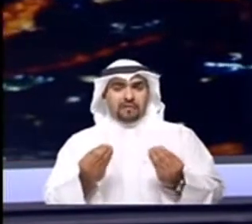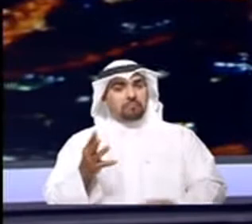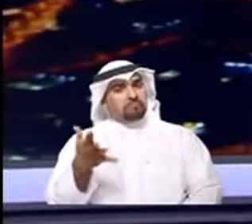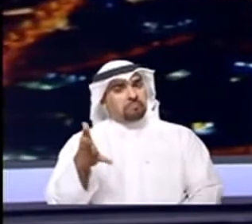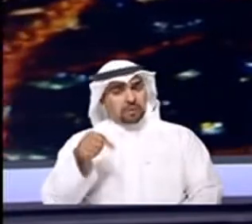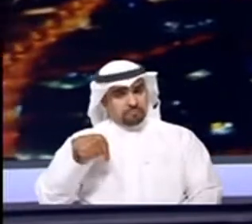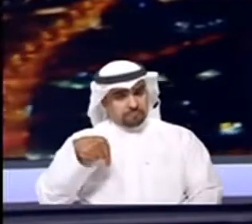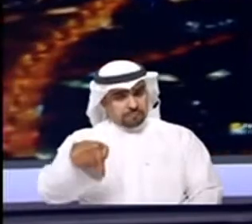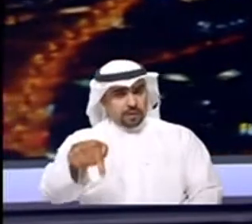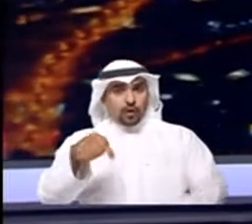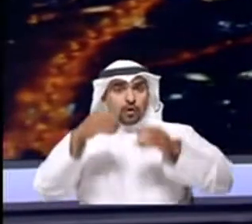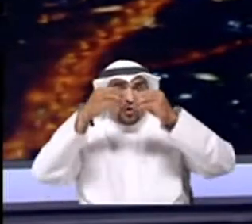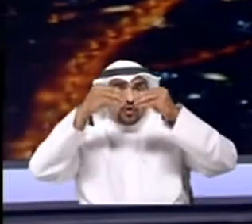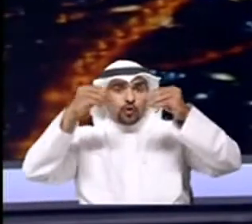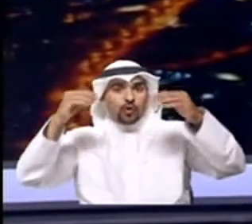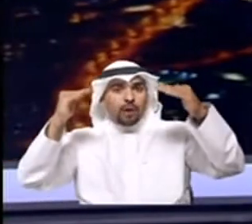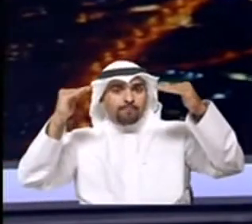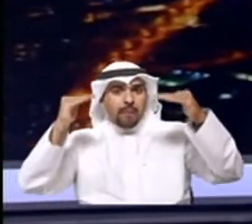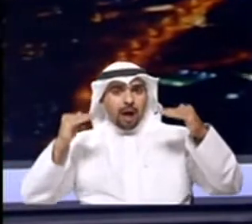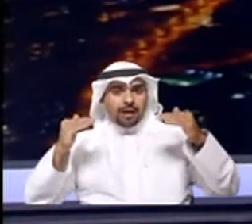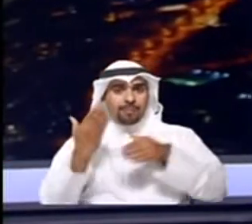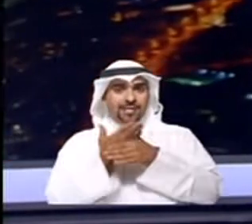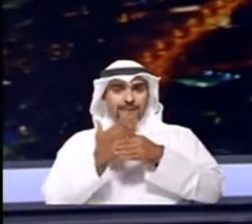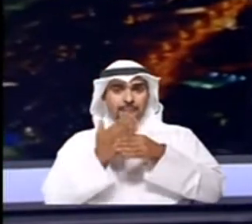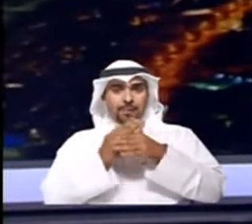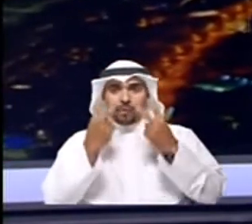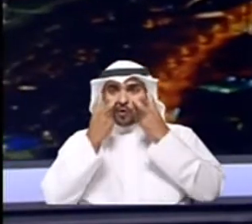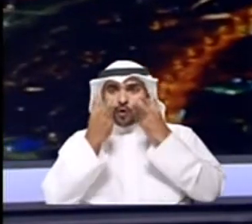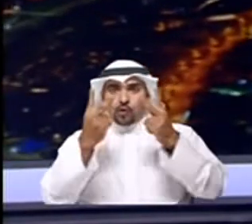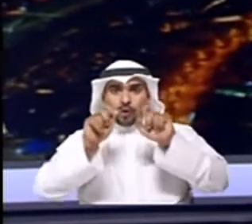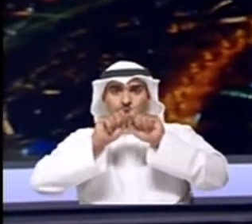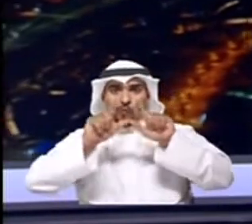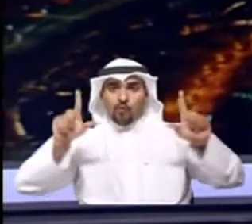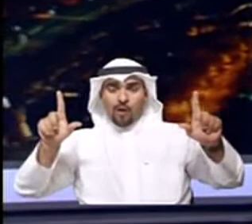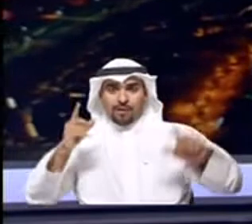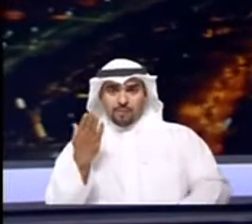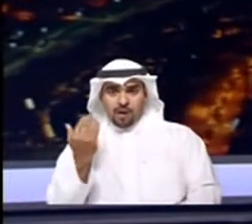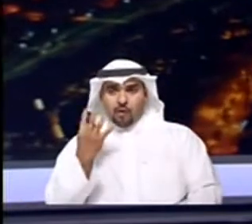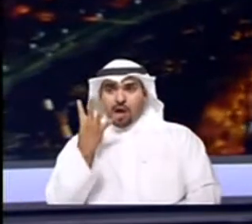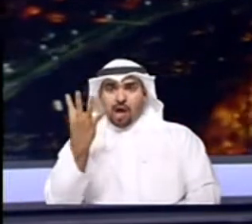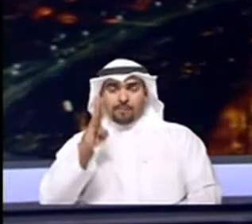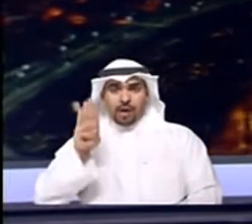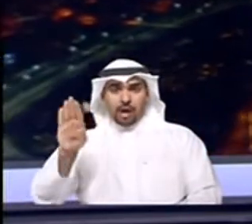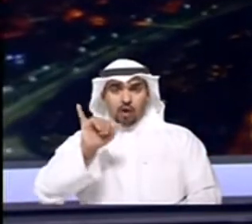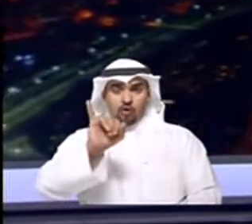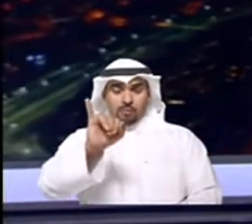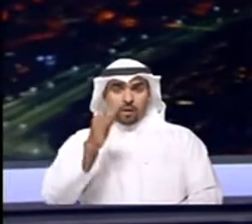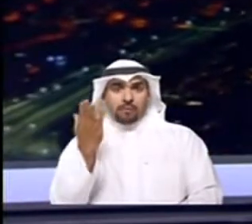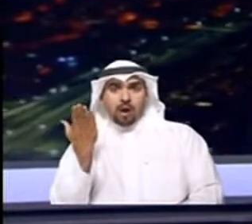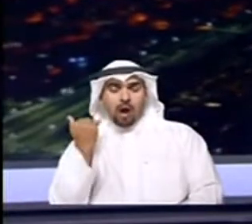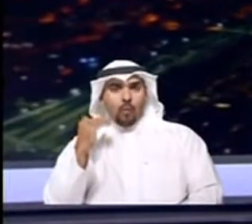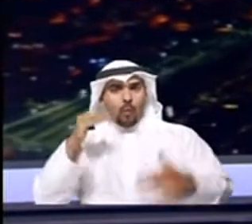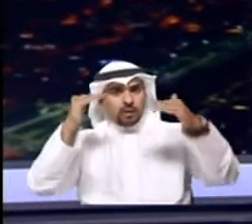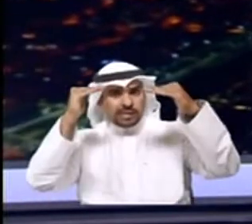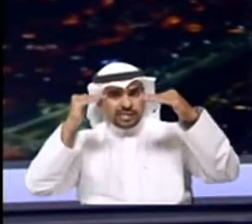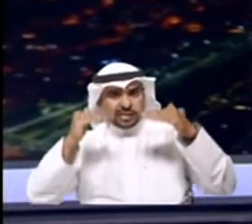الساعات القليلة المقبلة. حاليا الرؤية الأفقية تحسنت عما كانت عليه خلال الساعات الماضية، حاليا حول 4 كيلومتر بعد ما كانت نص كيلو وأقل، خاصة